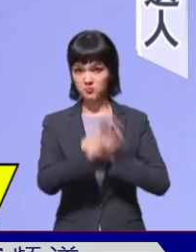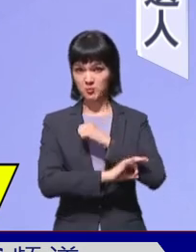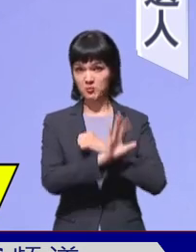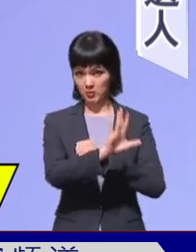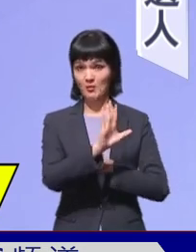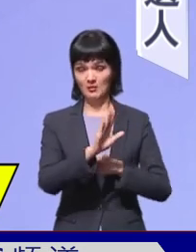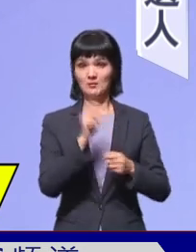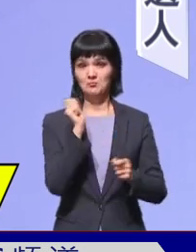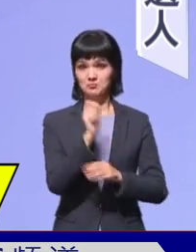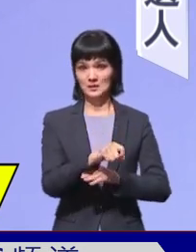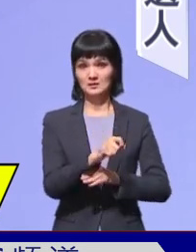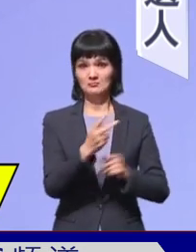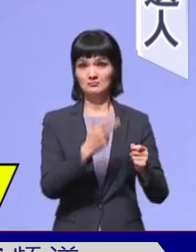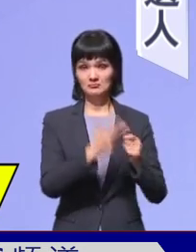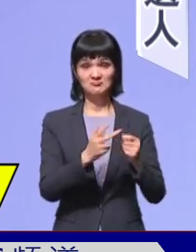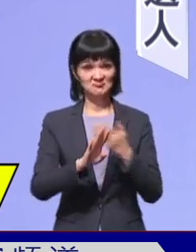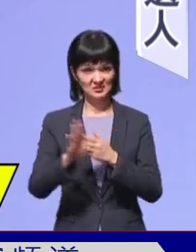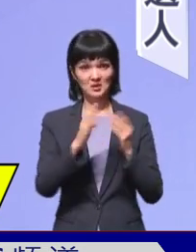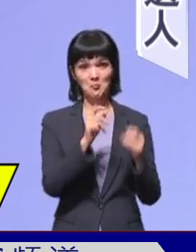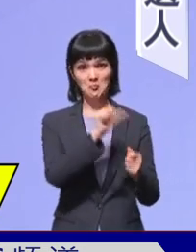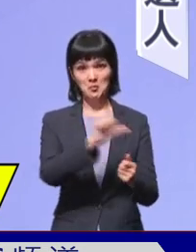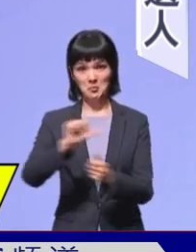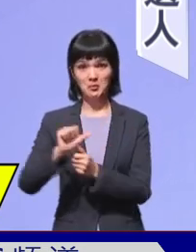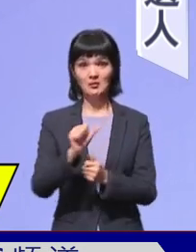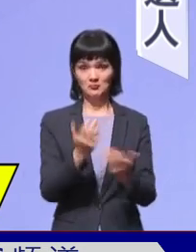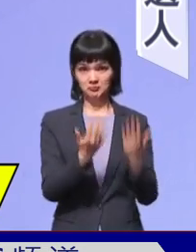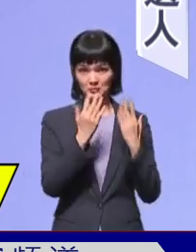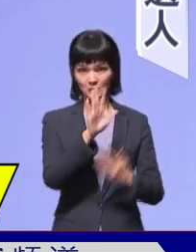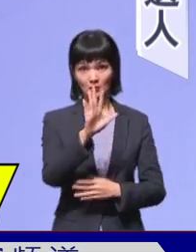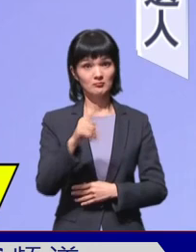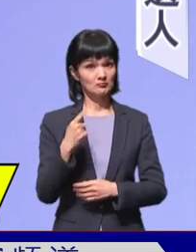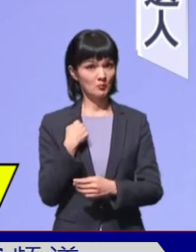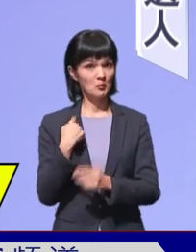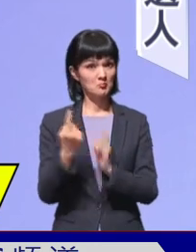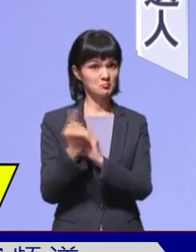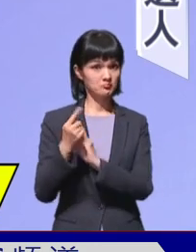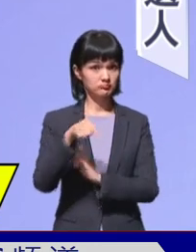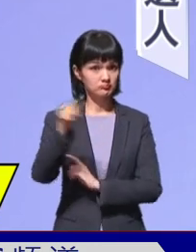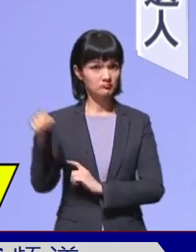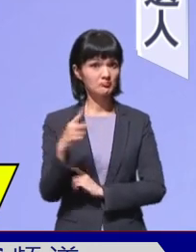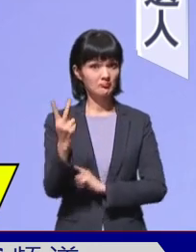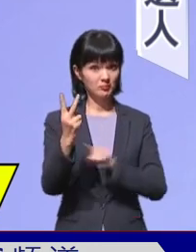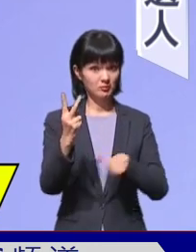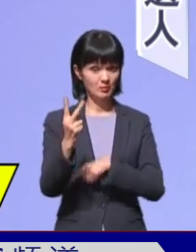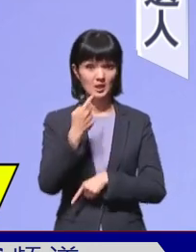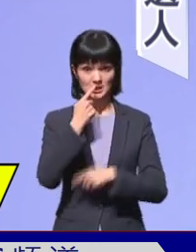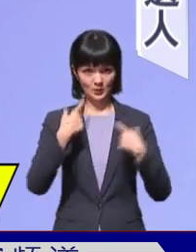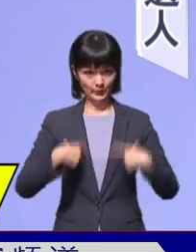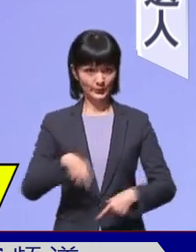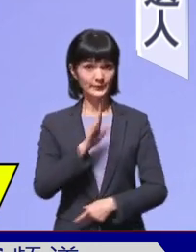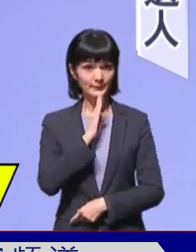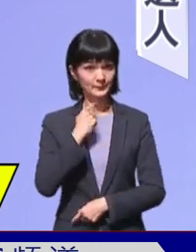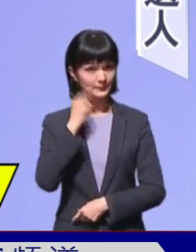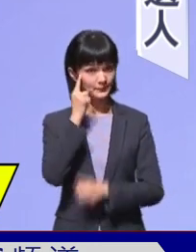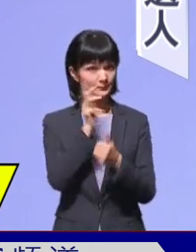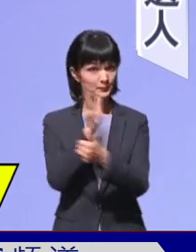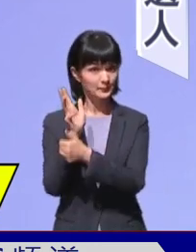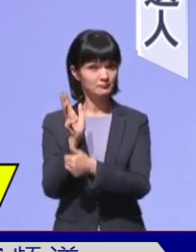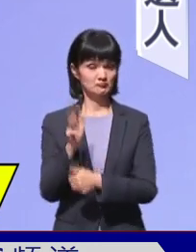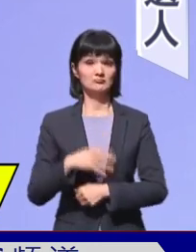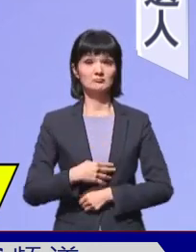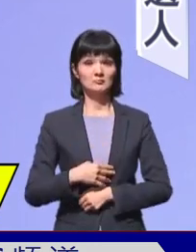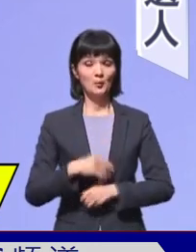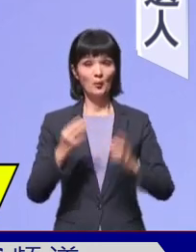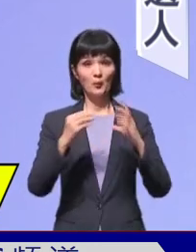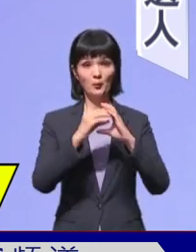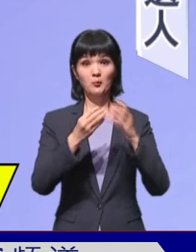7年，其他人也被判刑。我的对手两位都是律师，我要请教两位，大巨蛋弊案